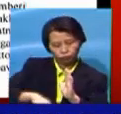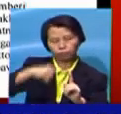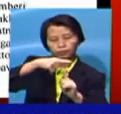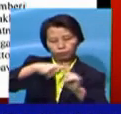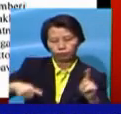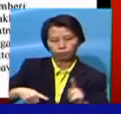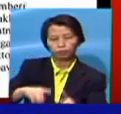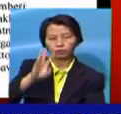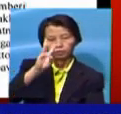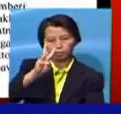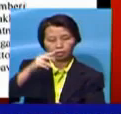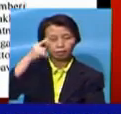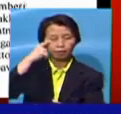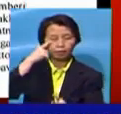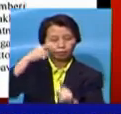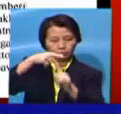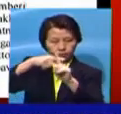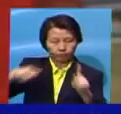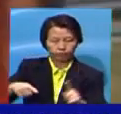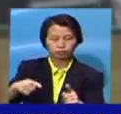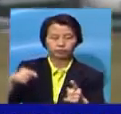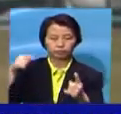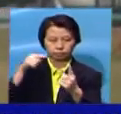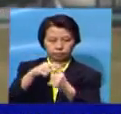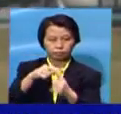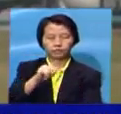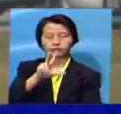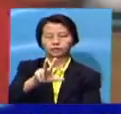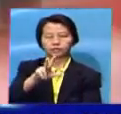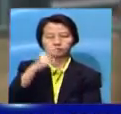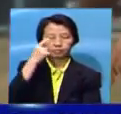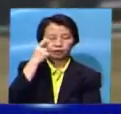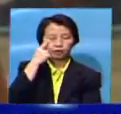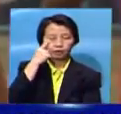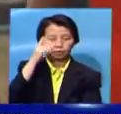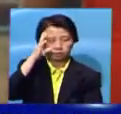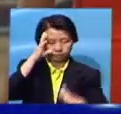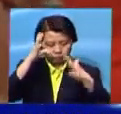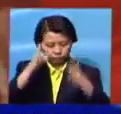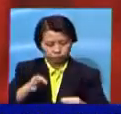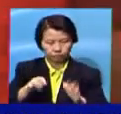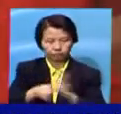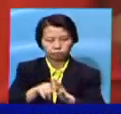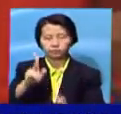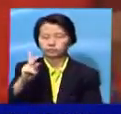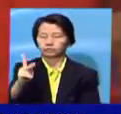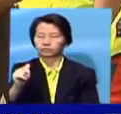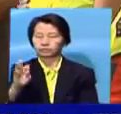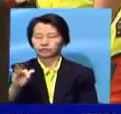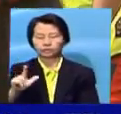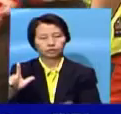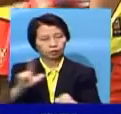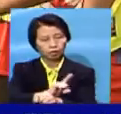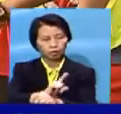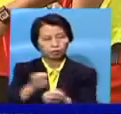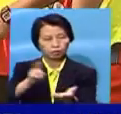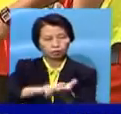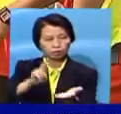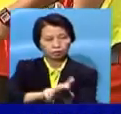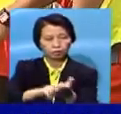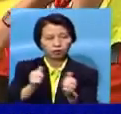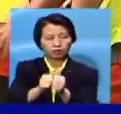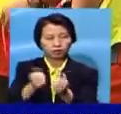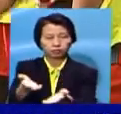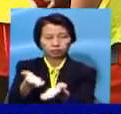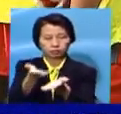jumlah en mata yang dipotong kepada hanya tiga mata keputusan ini dibuat berdasarkan inisiatif Kafa melengkapkan pendaftaran pasukan dengan